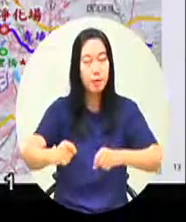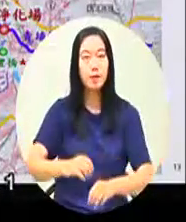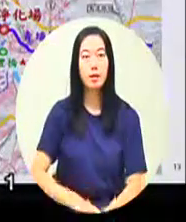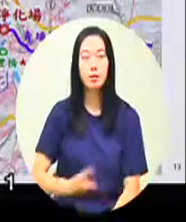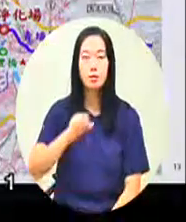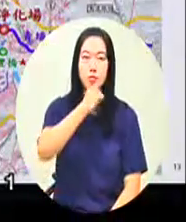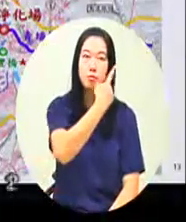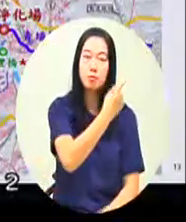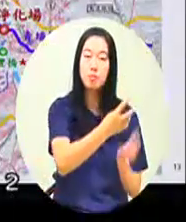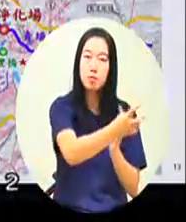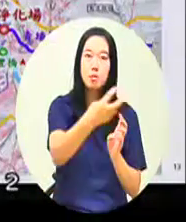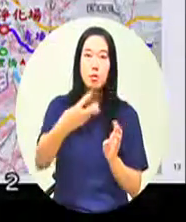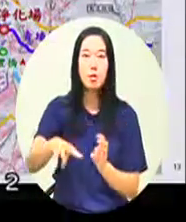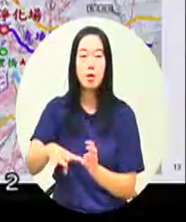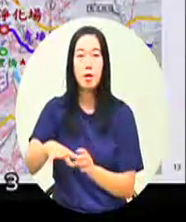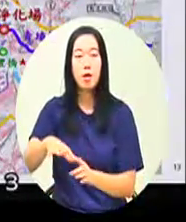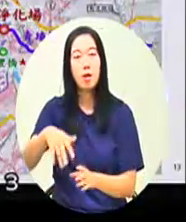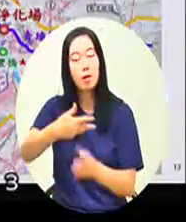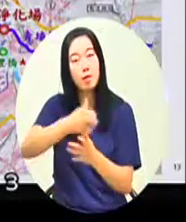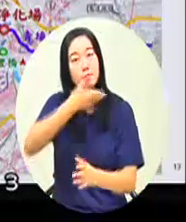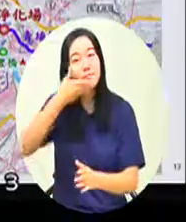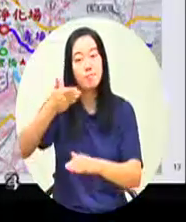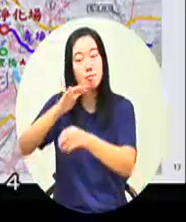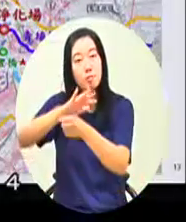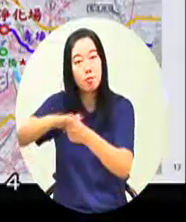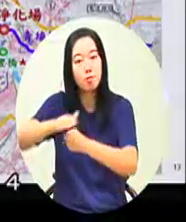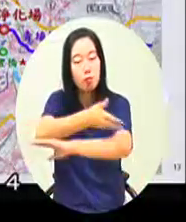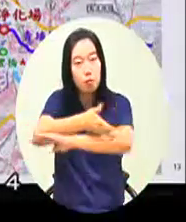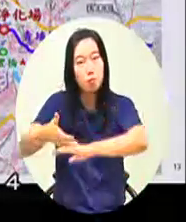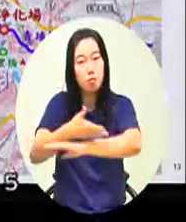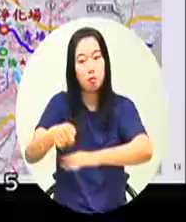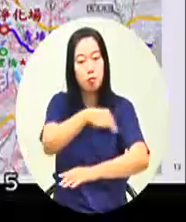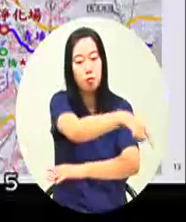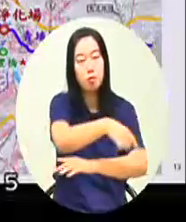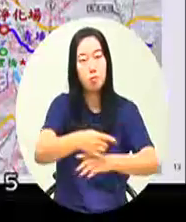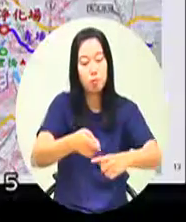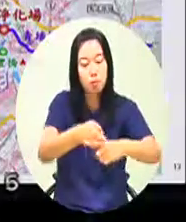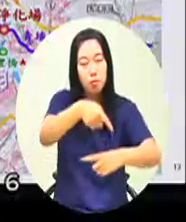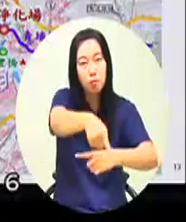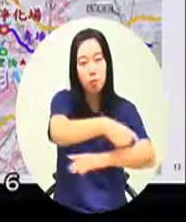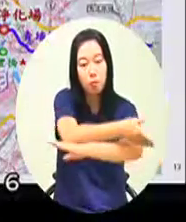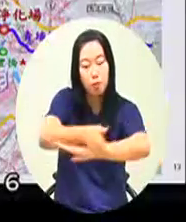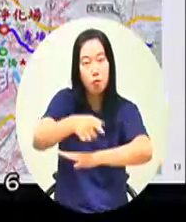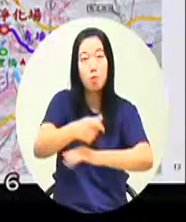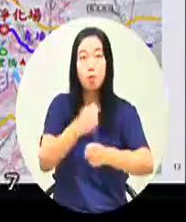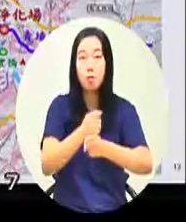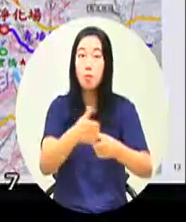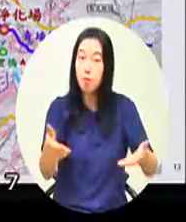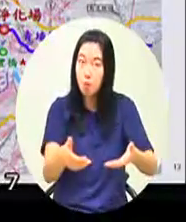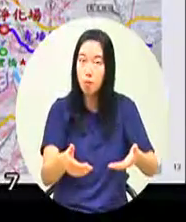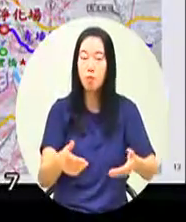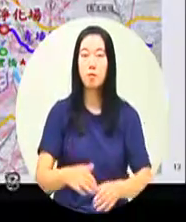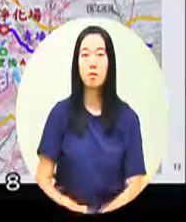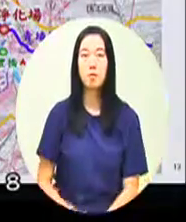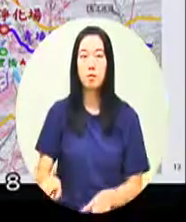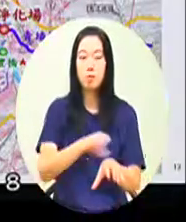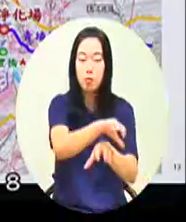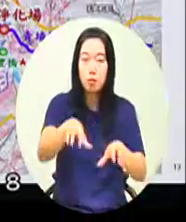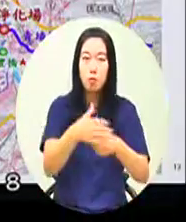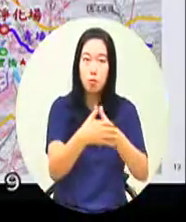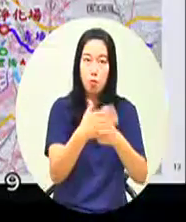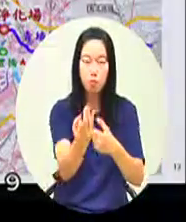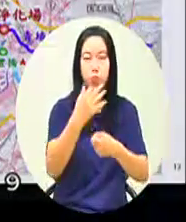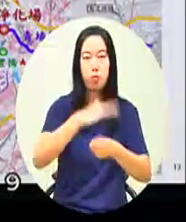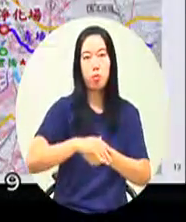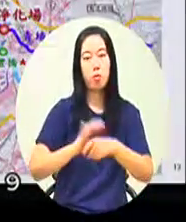做立间处理，那整个计划目前是在规划当中，那营建署会，那环保署这边会补助